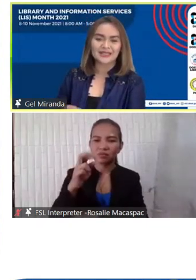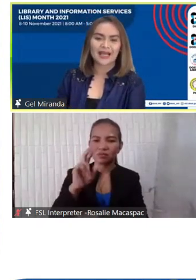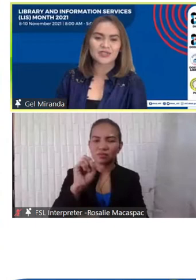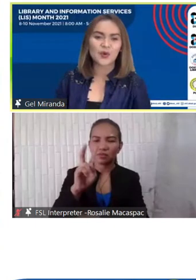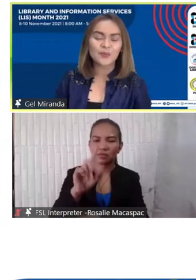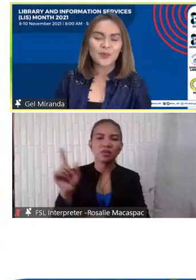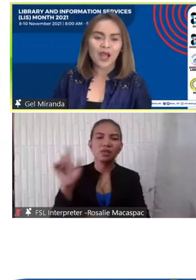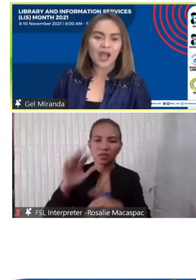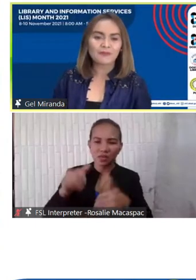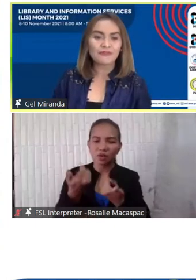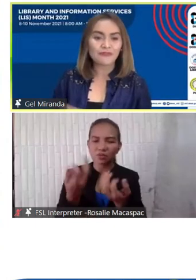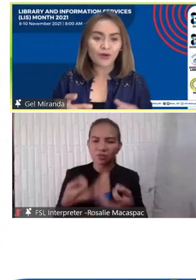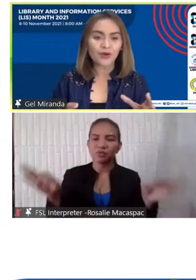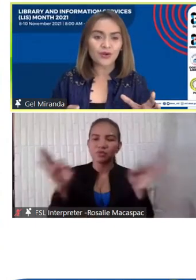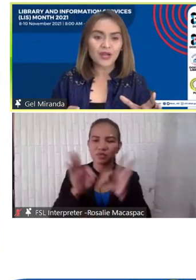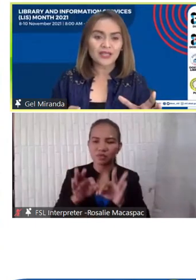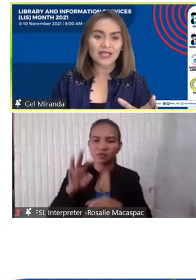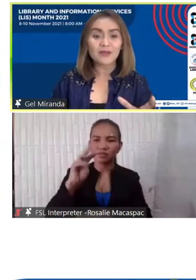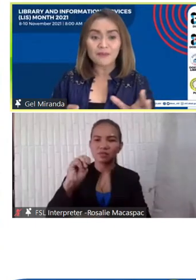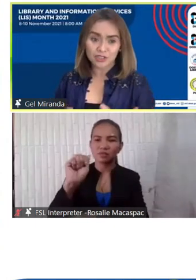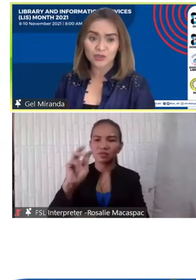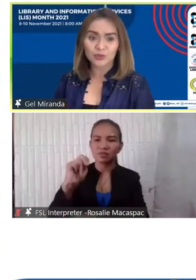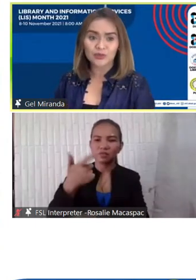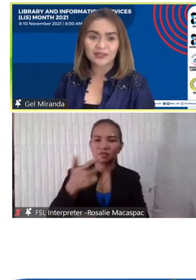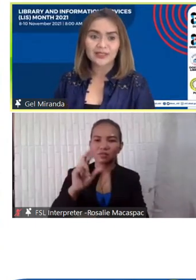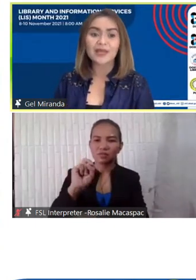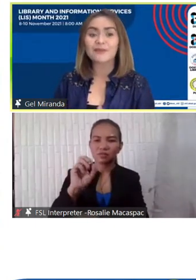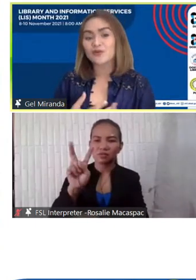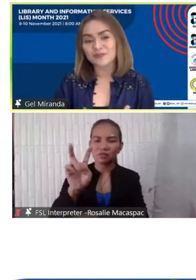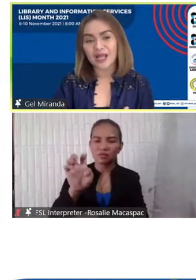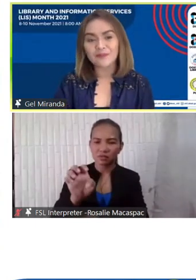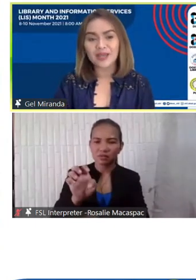etc. So before kami mag-shoot,